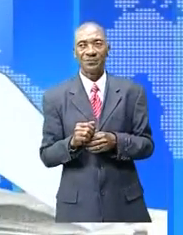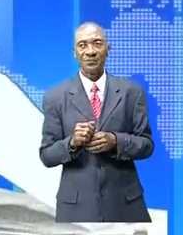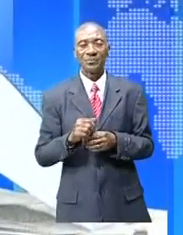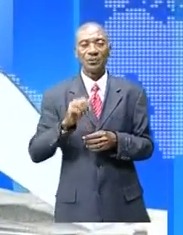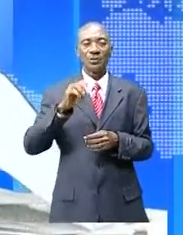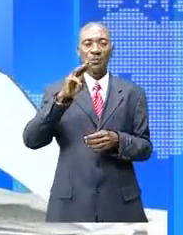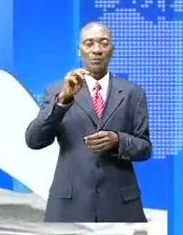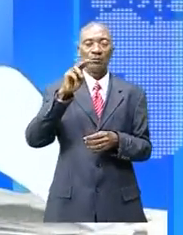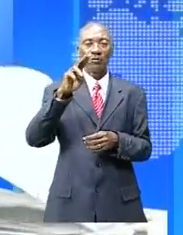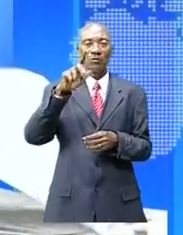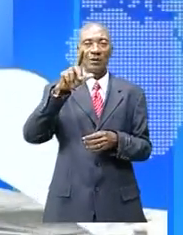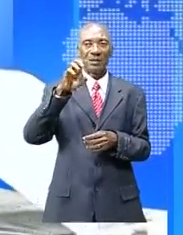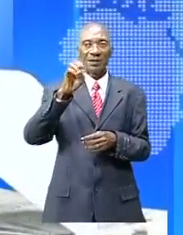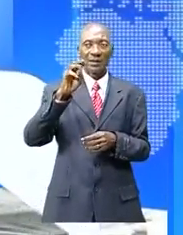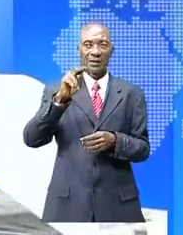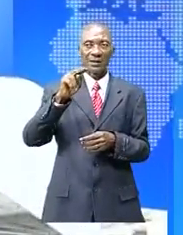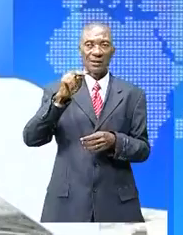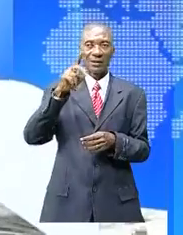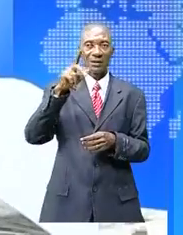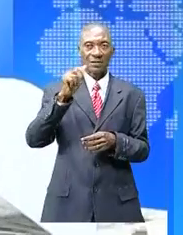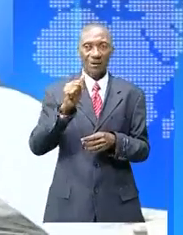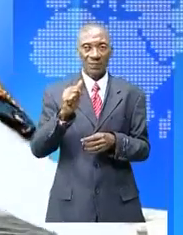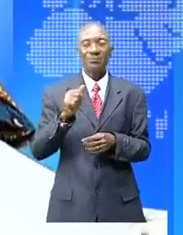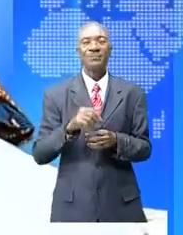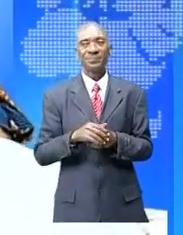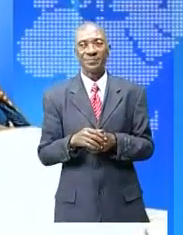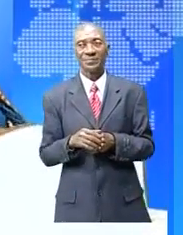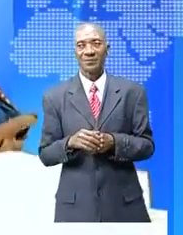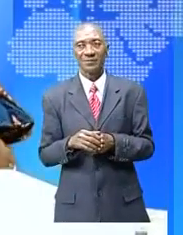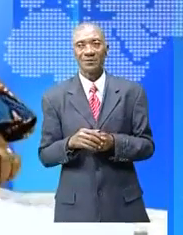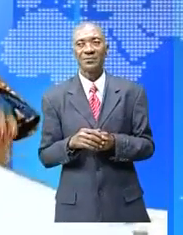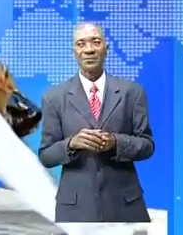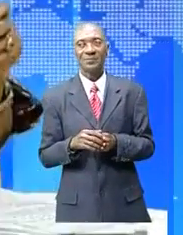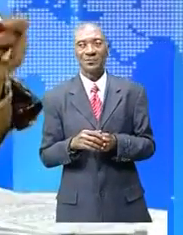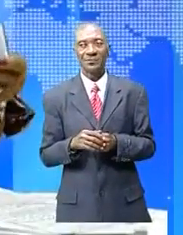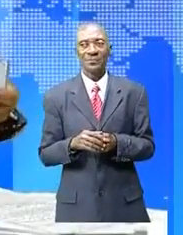Mulenda Wolenga Gustave, EM Adem, nous avons